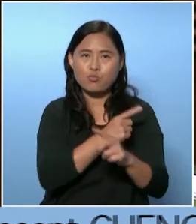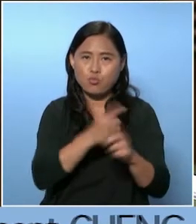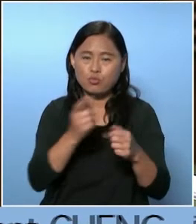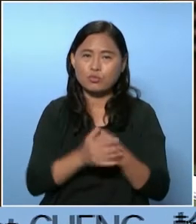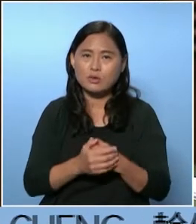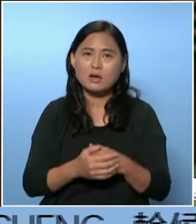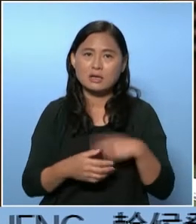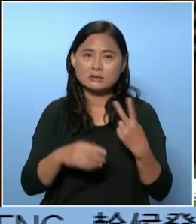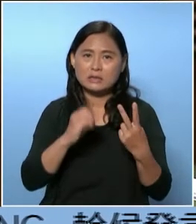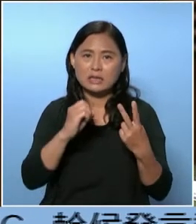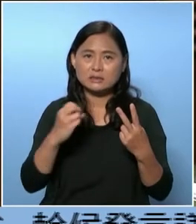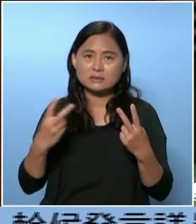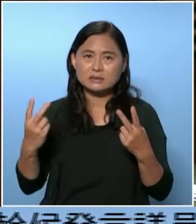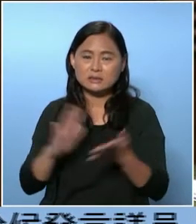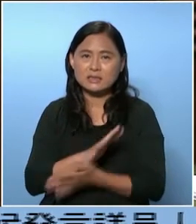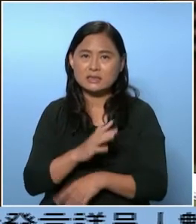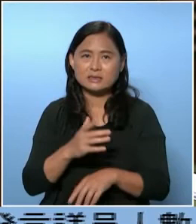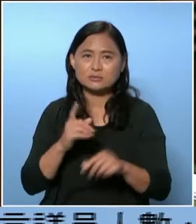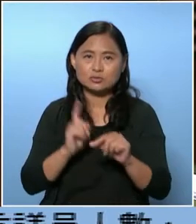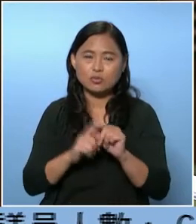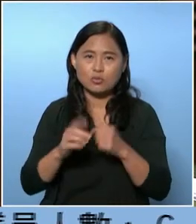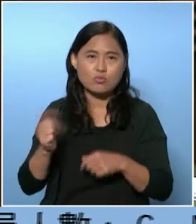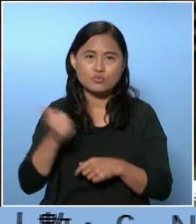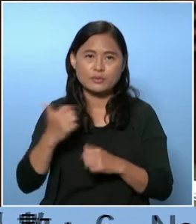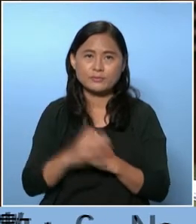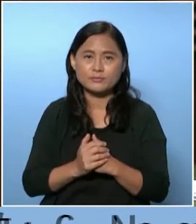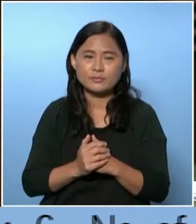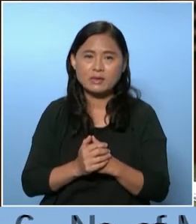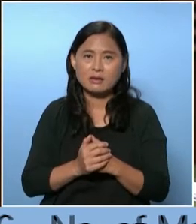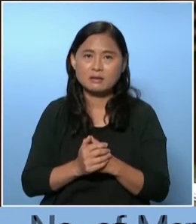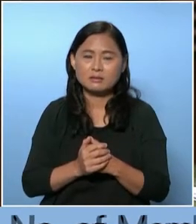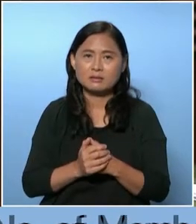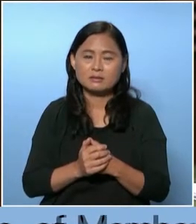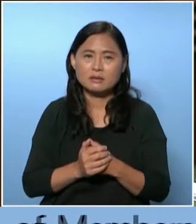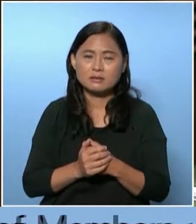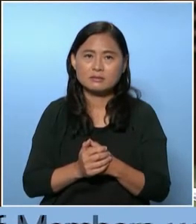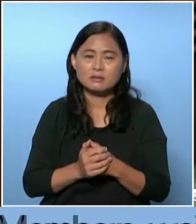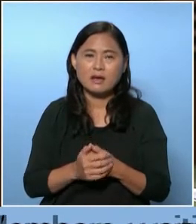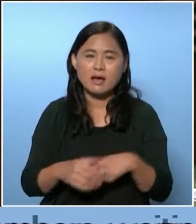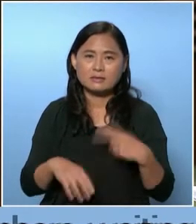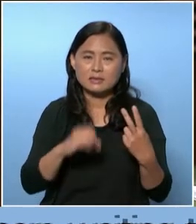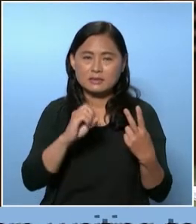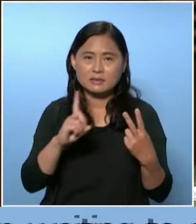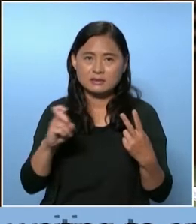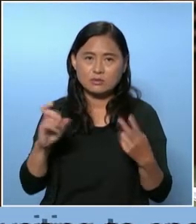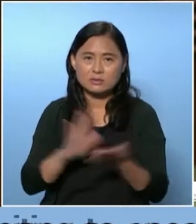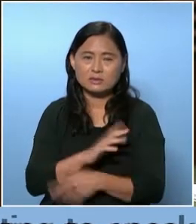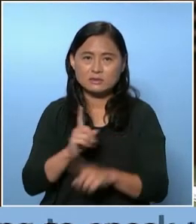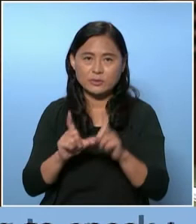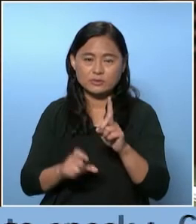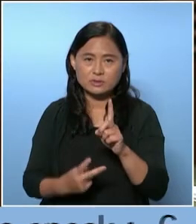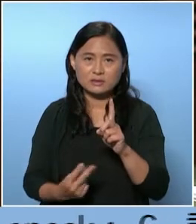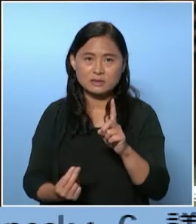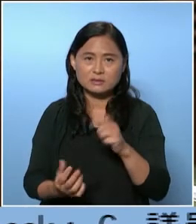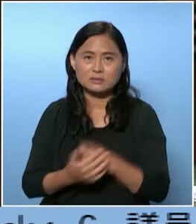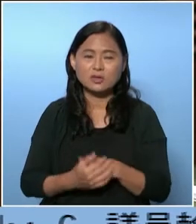約在2022年年中完工。基於上述的背景，當局在2019年11月27日就